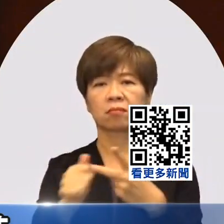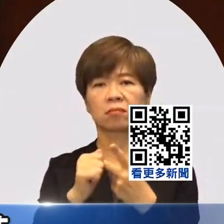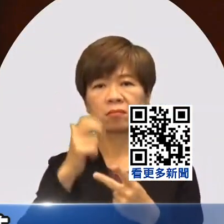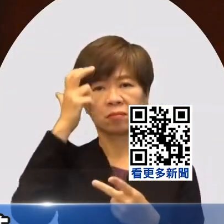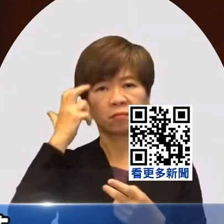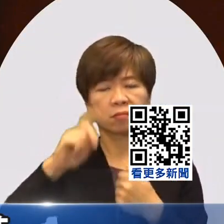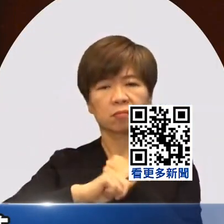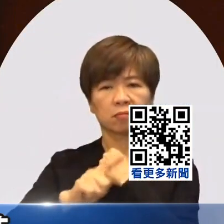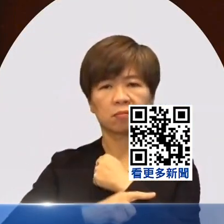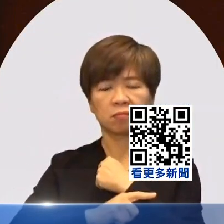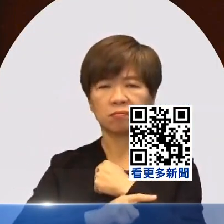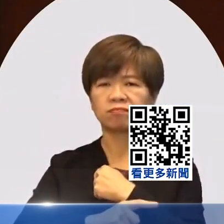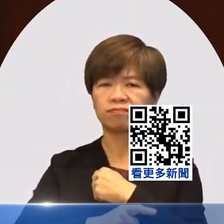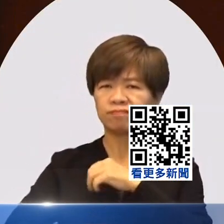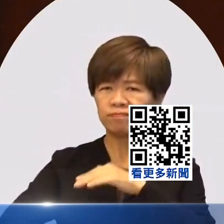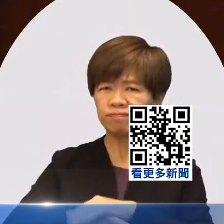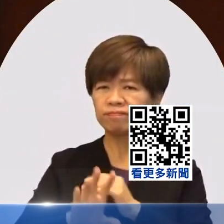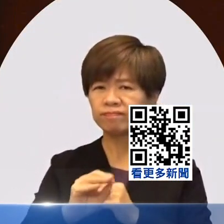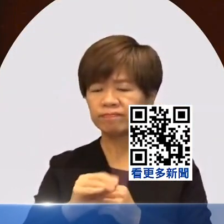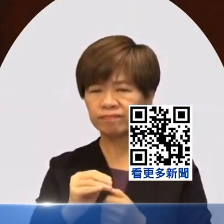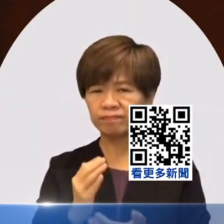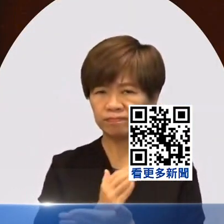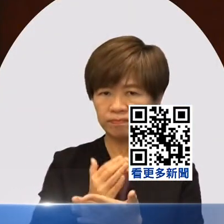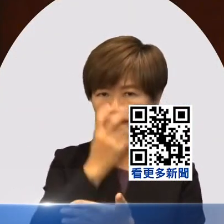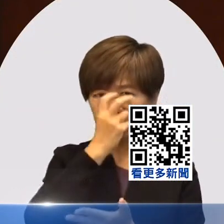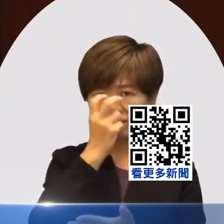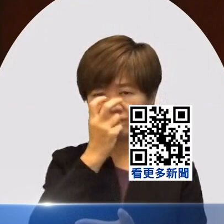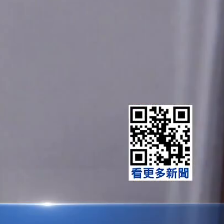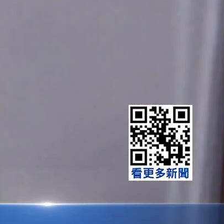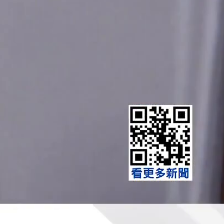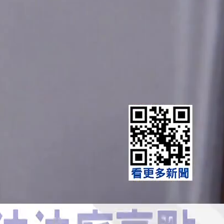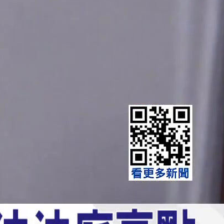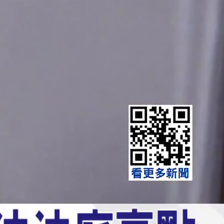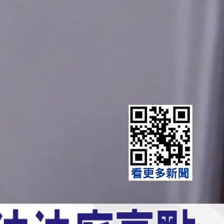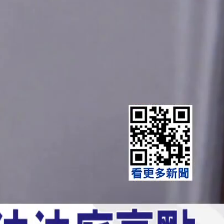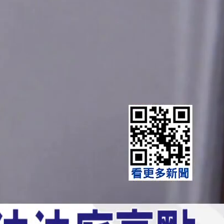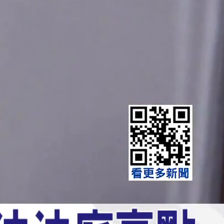违宪审查权，在这种情况之下，又将置于何地呢？